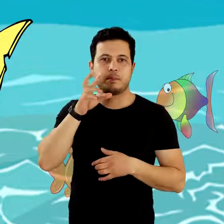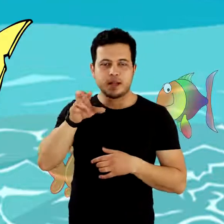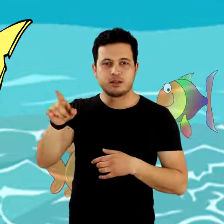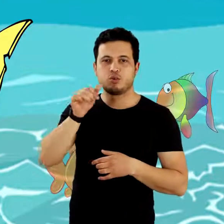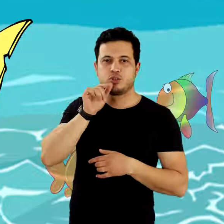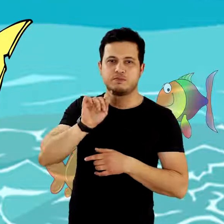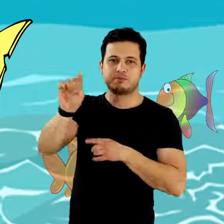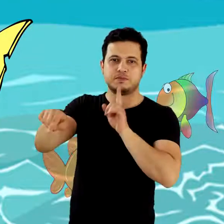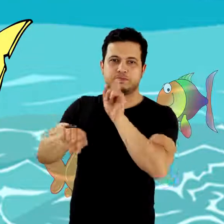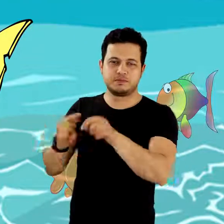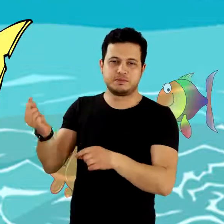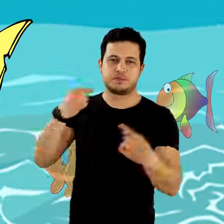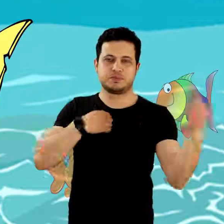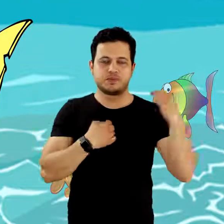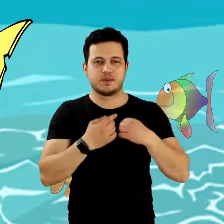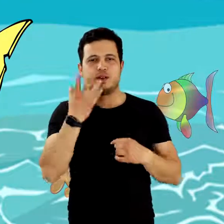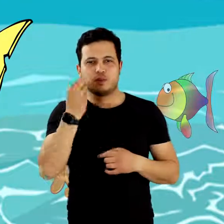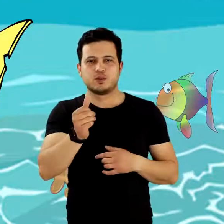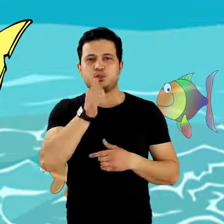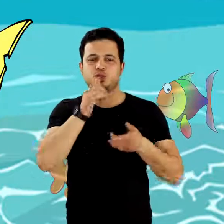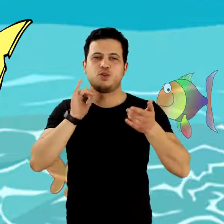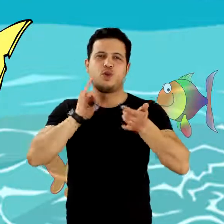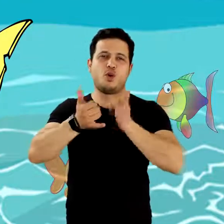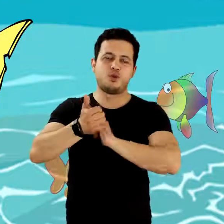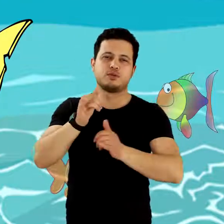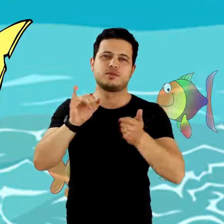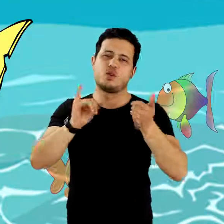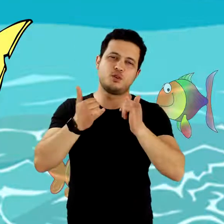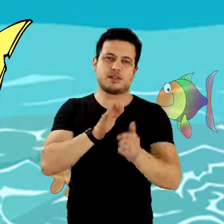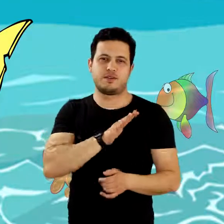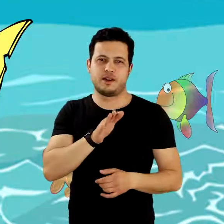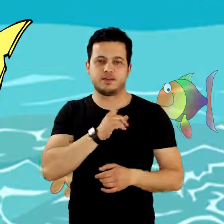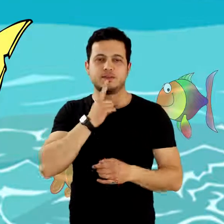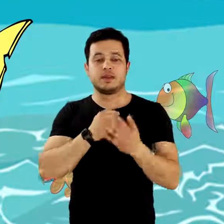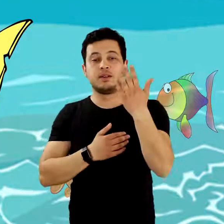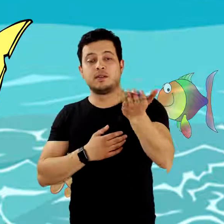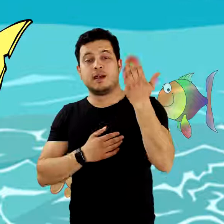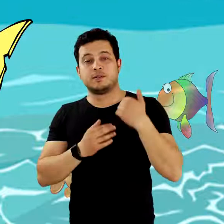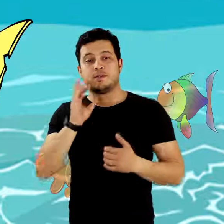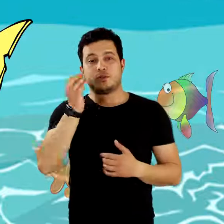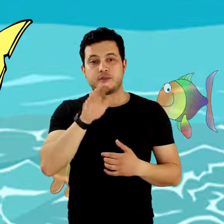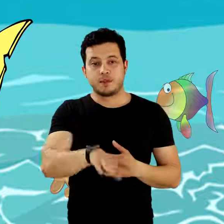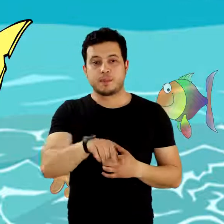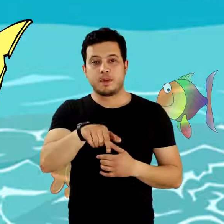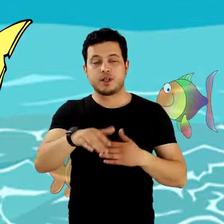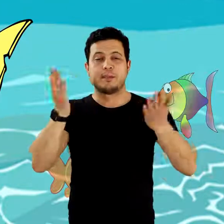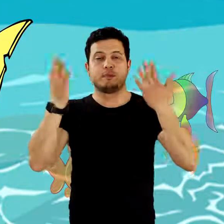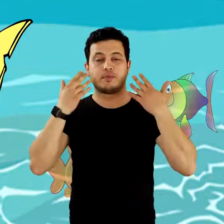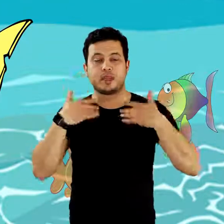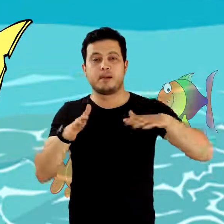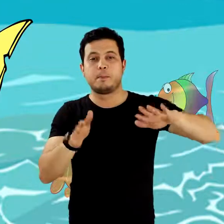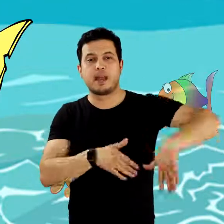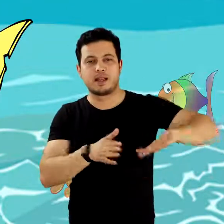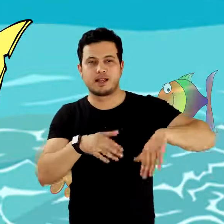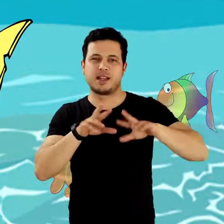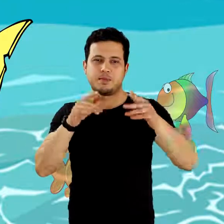Hepsi birbirinin üstüne su atarak suda oyunlar oynadılar. Hadi bakalım çocuklar, ne de olsa buraya piknik yapmaya geldik.